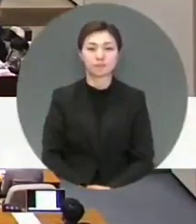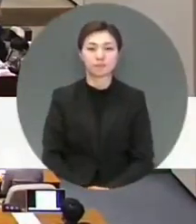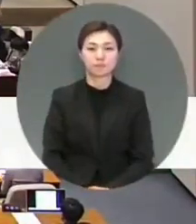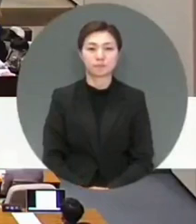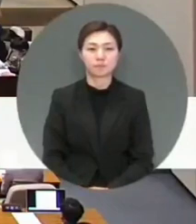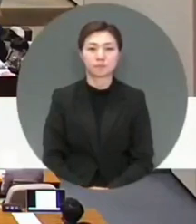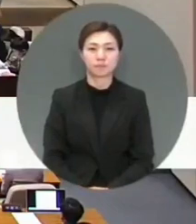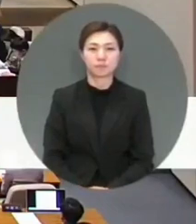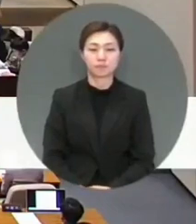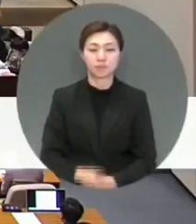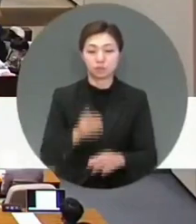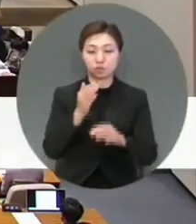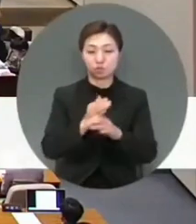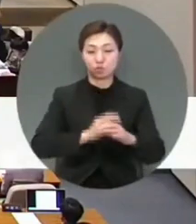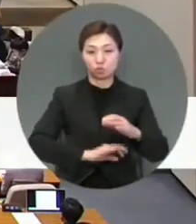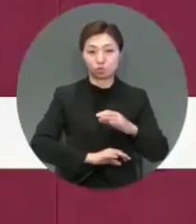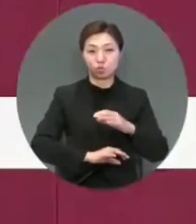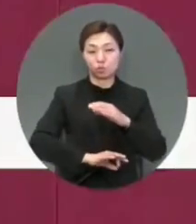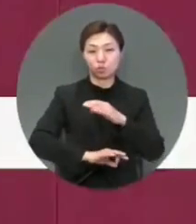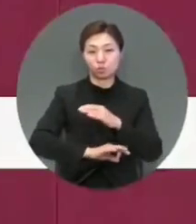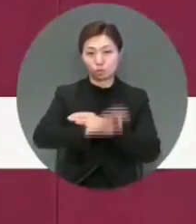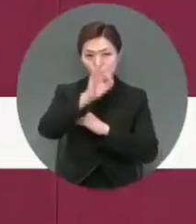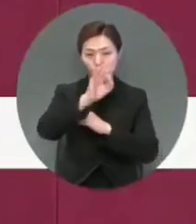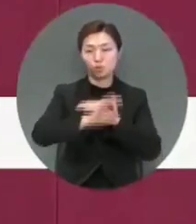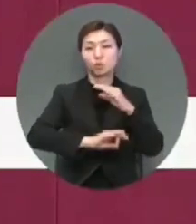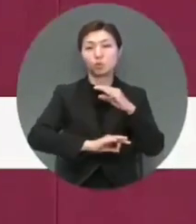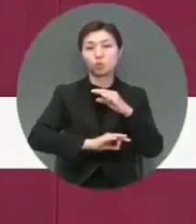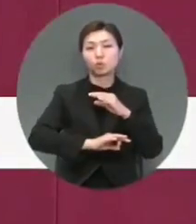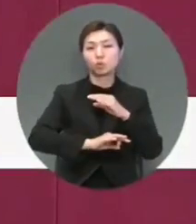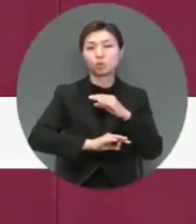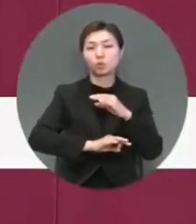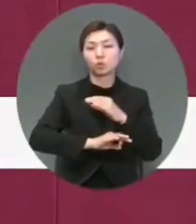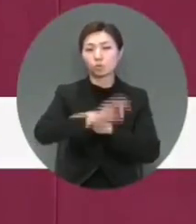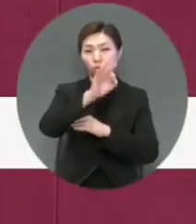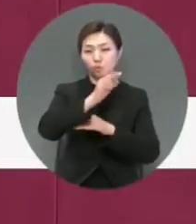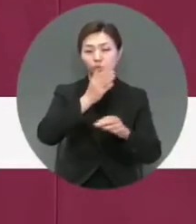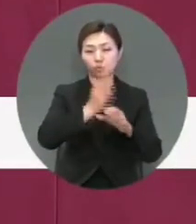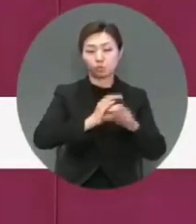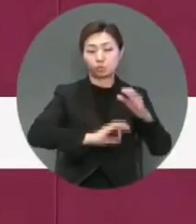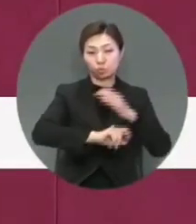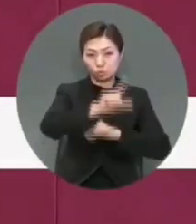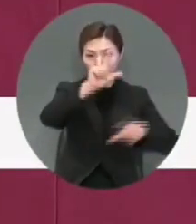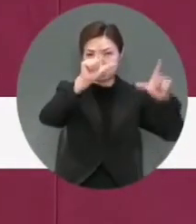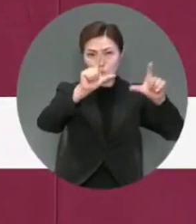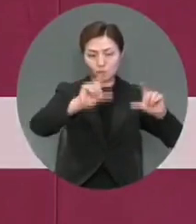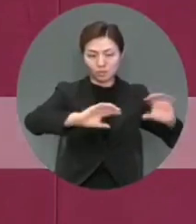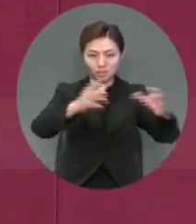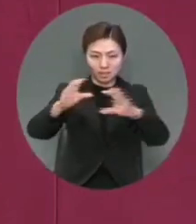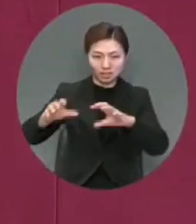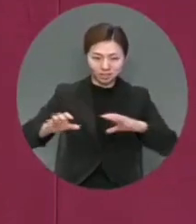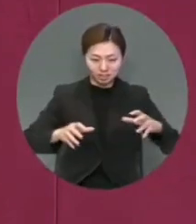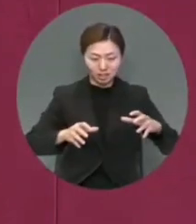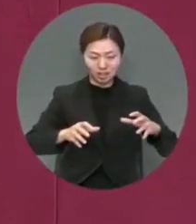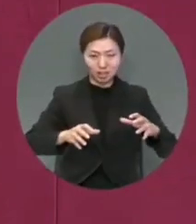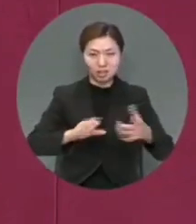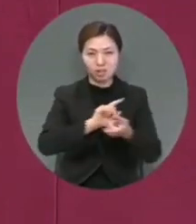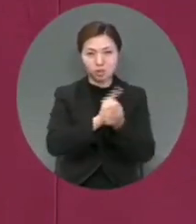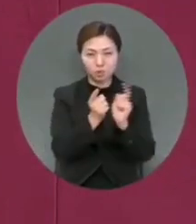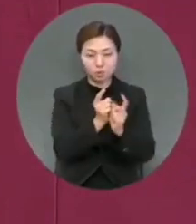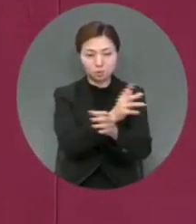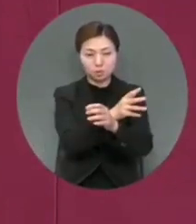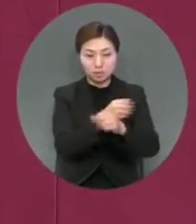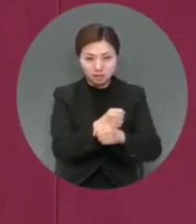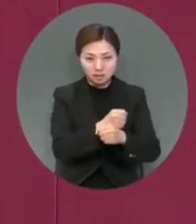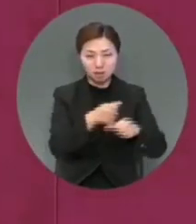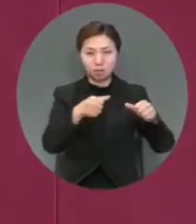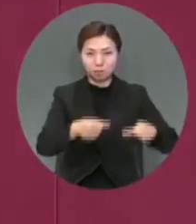중동 3국과의 양자 정상회담 시에 양국 기업들 사이에 792억 달러, 약